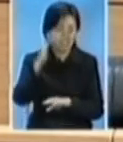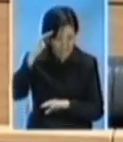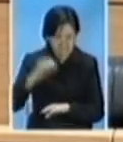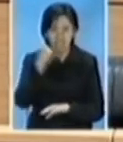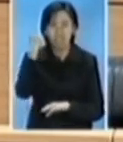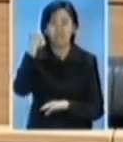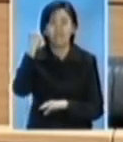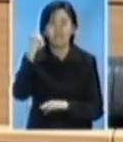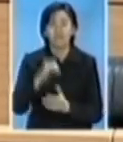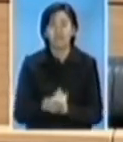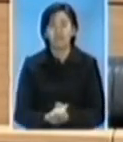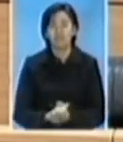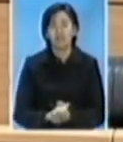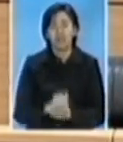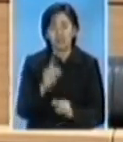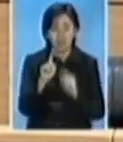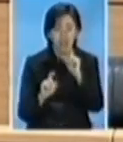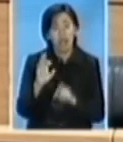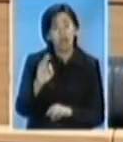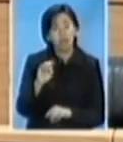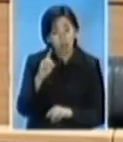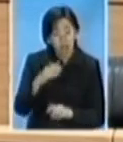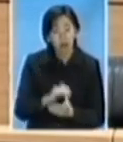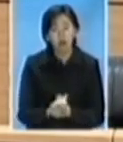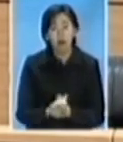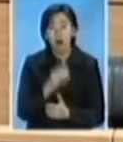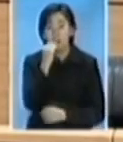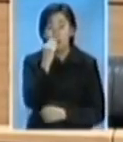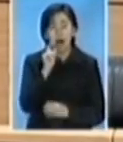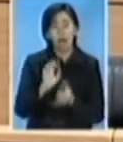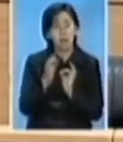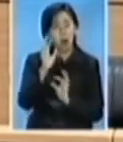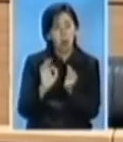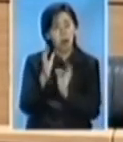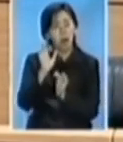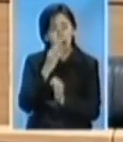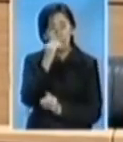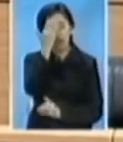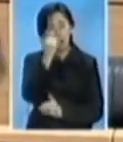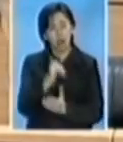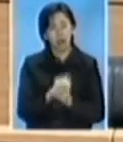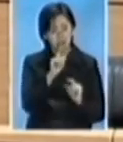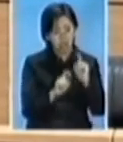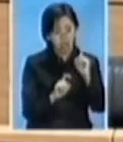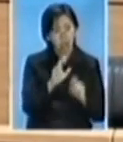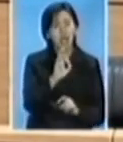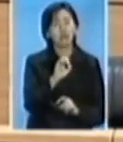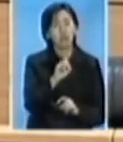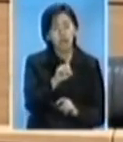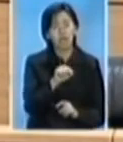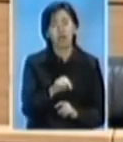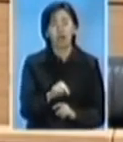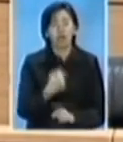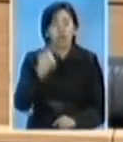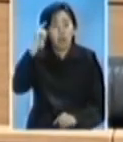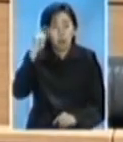แล้วแปลกไหมครับฆ่าประชาชนตาย91ศพไปพูดแต่เรื่องเผาบ้านเผาเมืองได้ยังไงครับคนตาย91ศพแต่บ